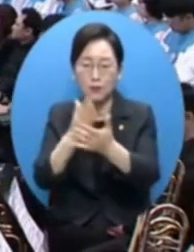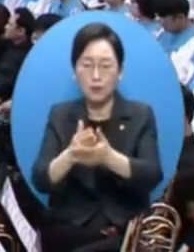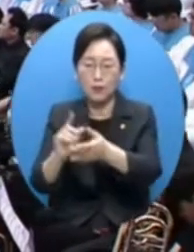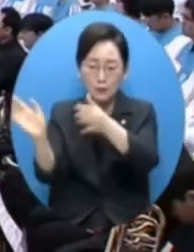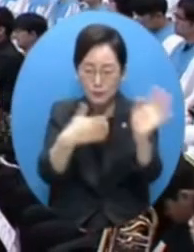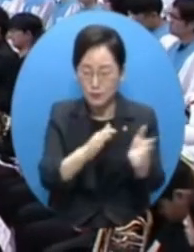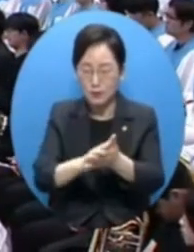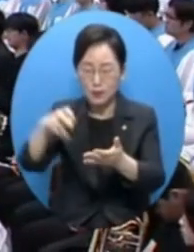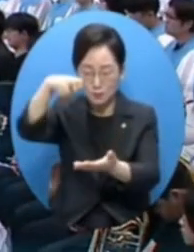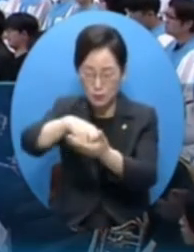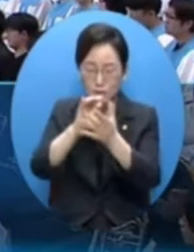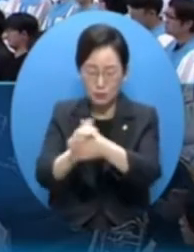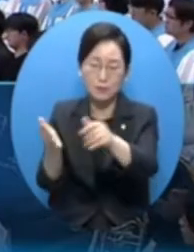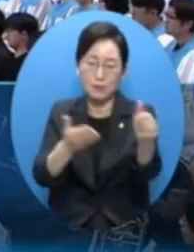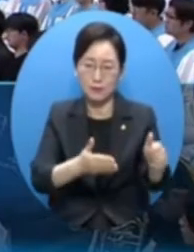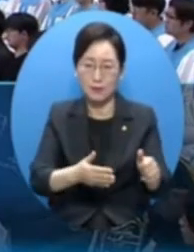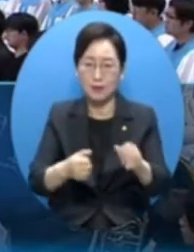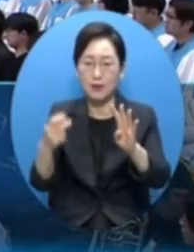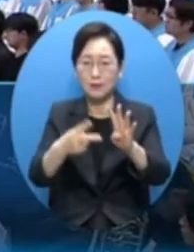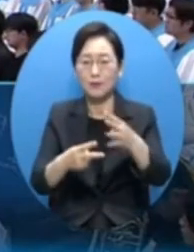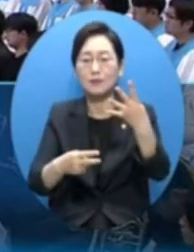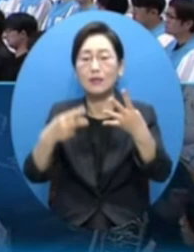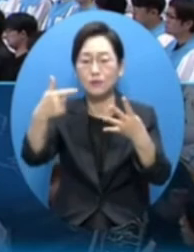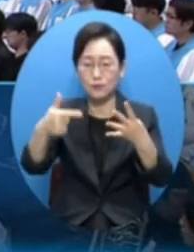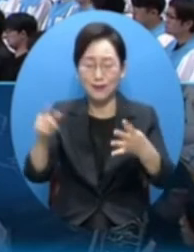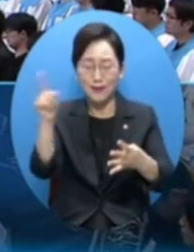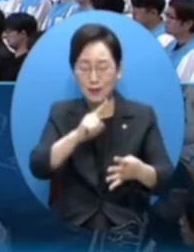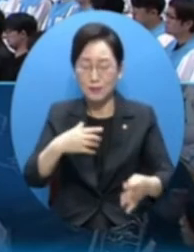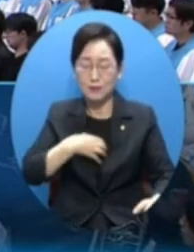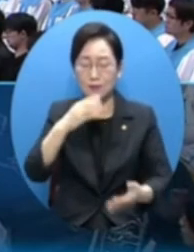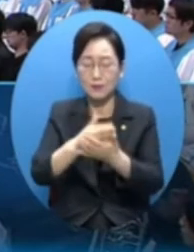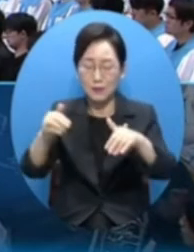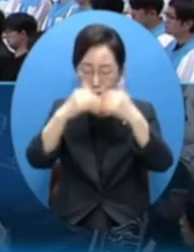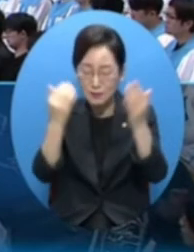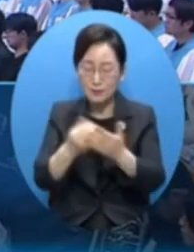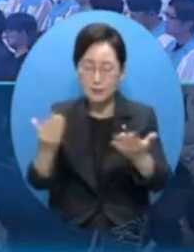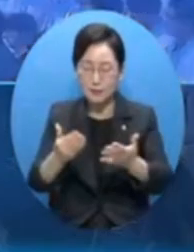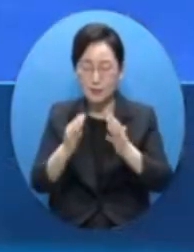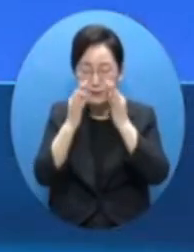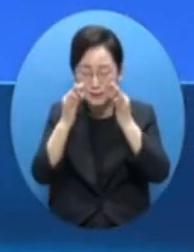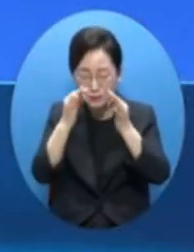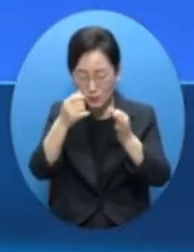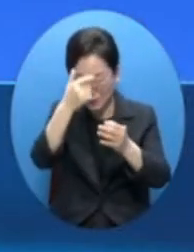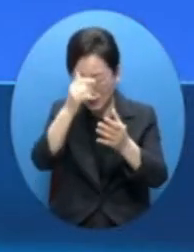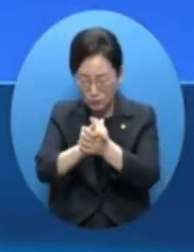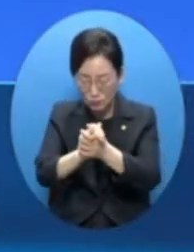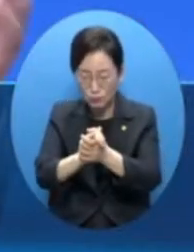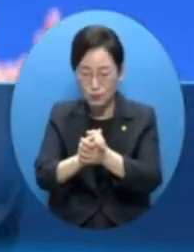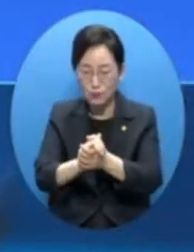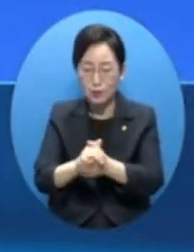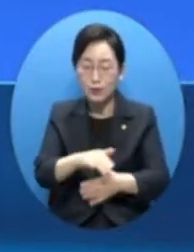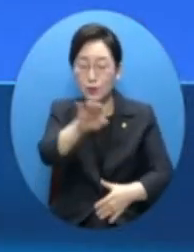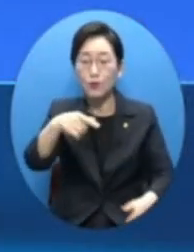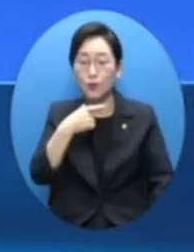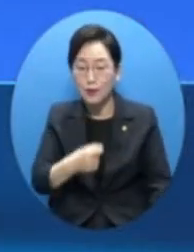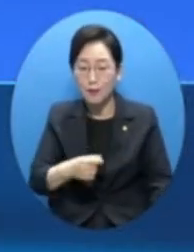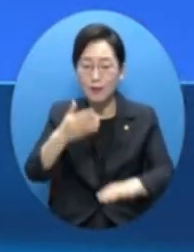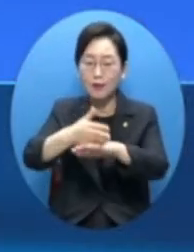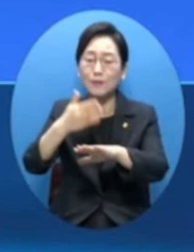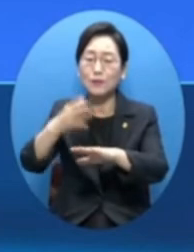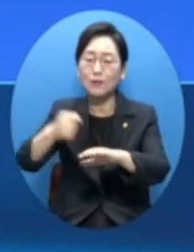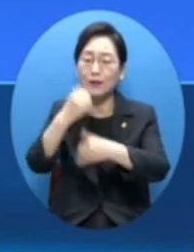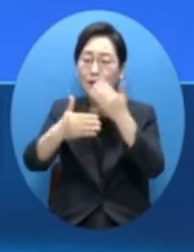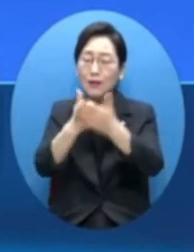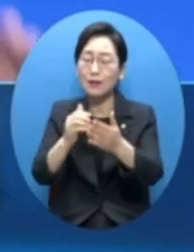바랍니다. 빌립보서 4장 6절로 말씀합니다. 아무것도 염려하지 말고 다만 모든 일에 기도와 간구로 너의 구할 것을 감사함으로 하나님께